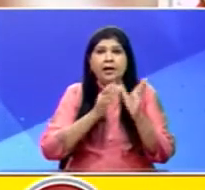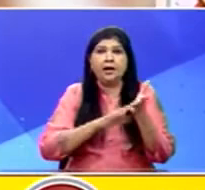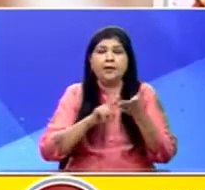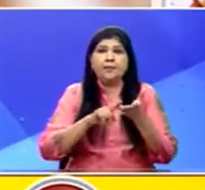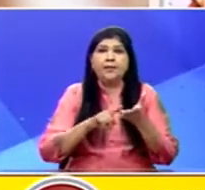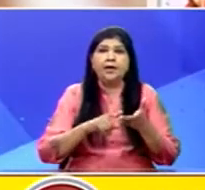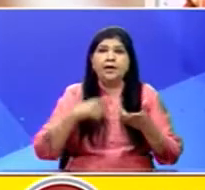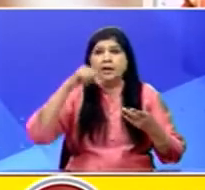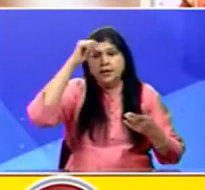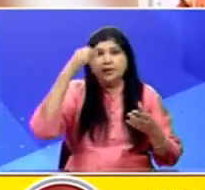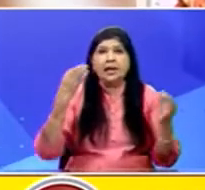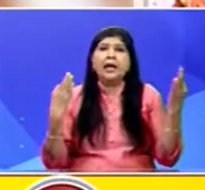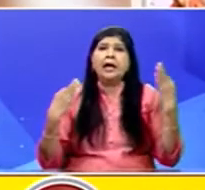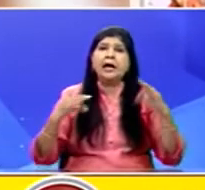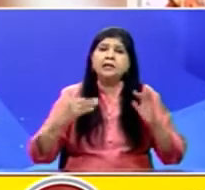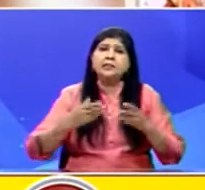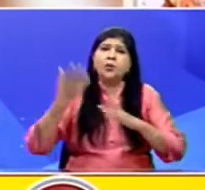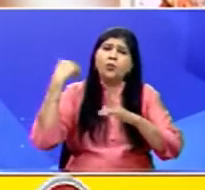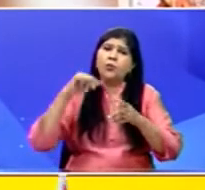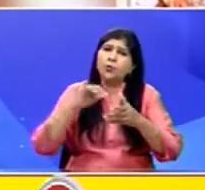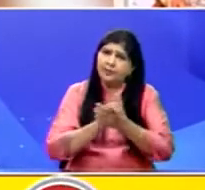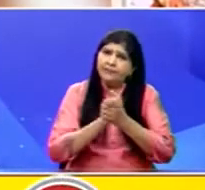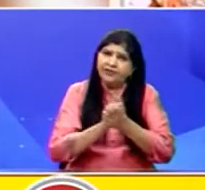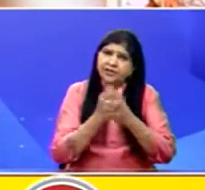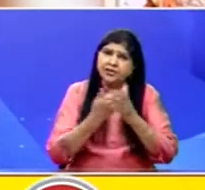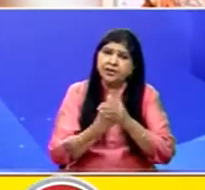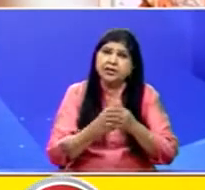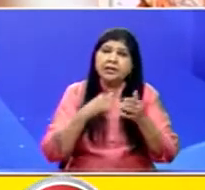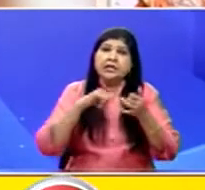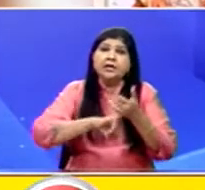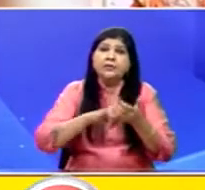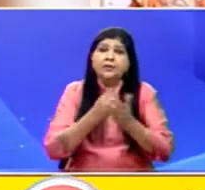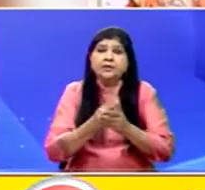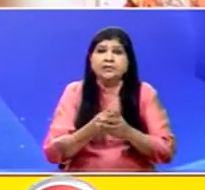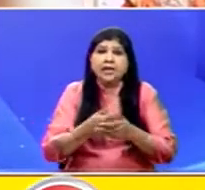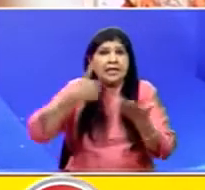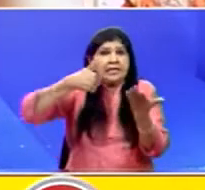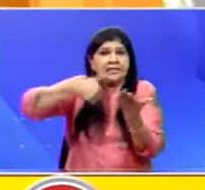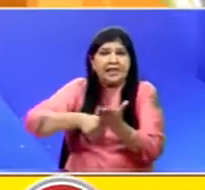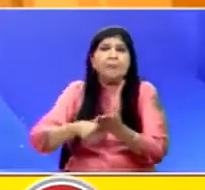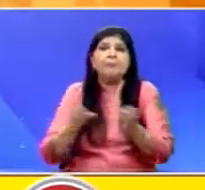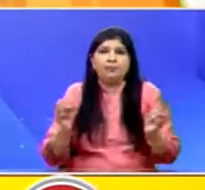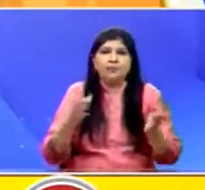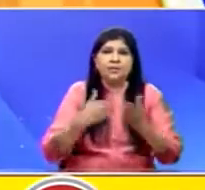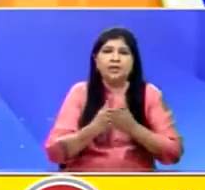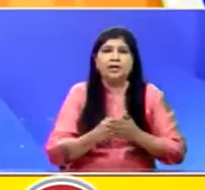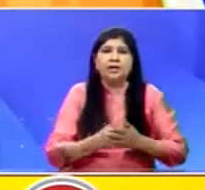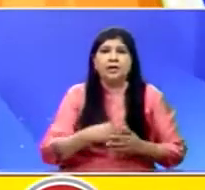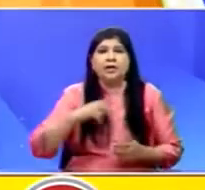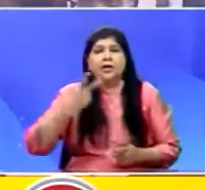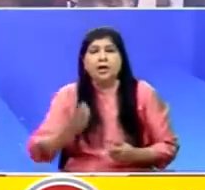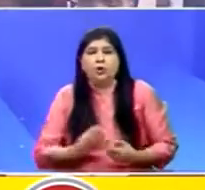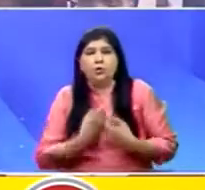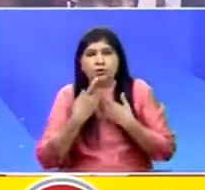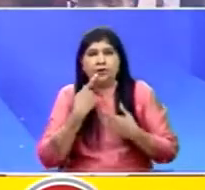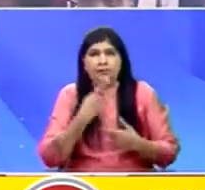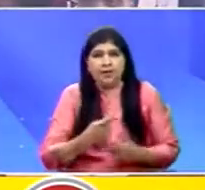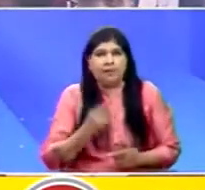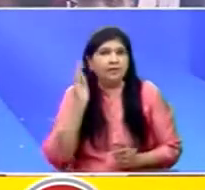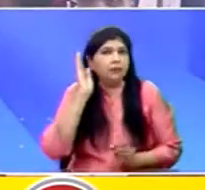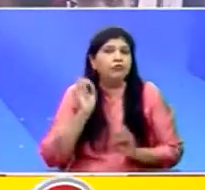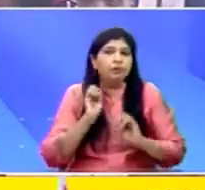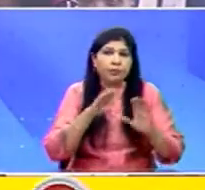सांस्कृतिक पारंपरिक संबंधों पर विशेष स्टैम्प जारी किया है। साथियों, मैं और एक खुशी की बात बताना चाहता